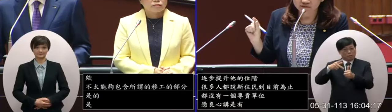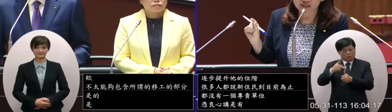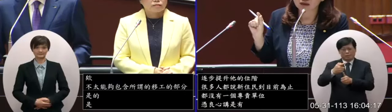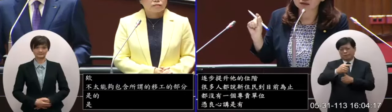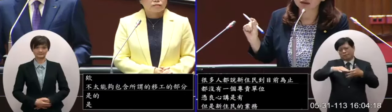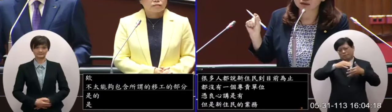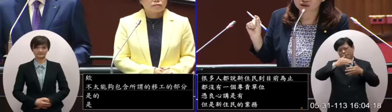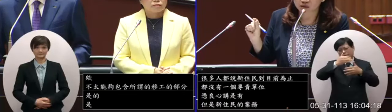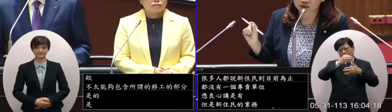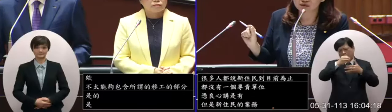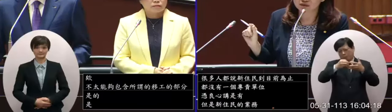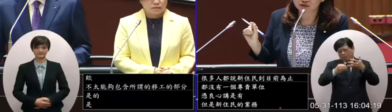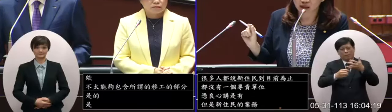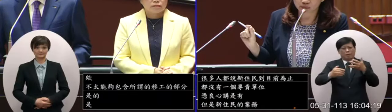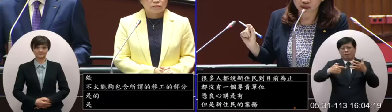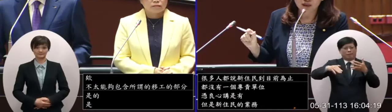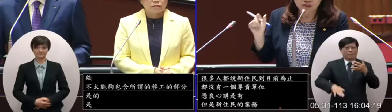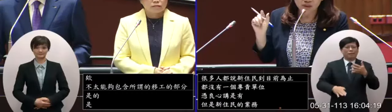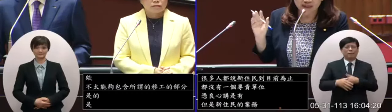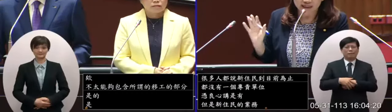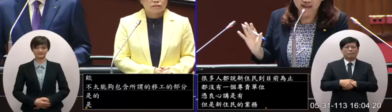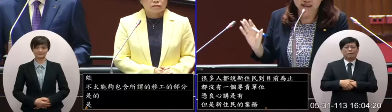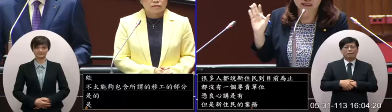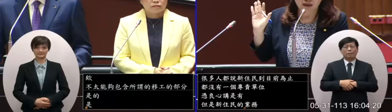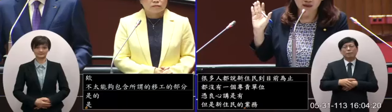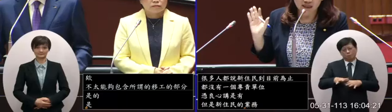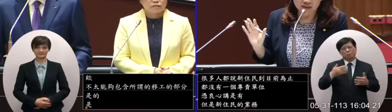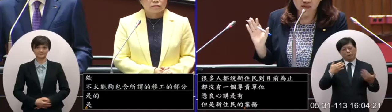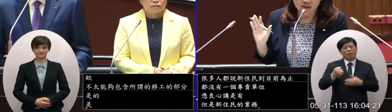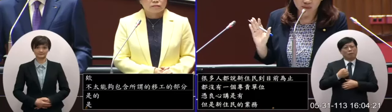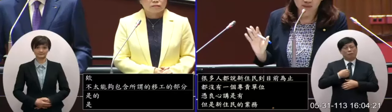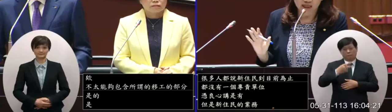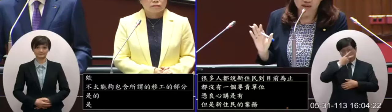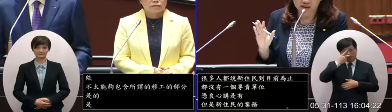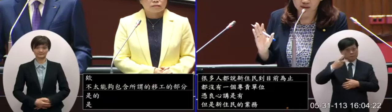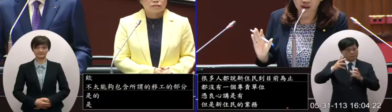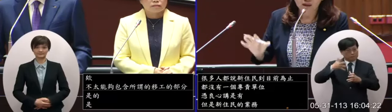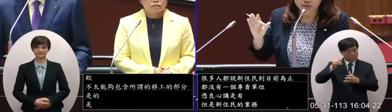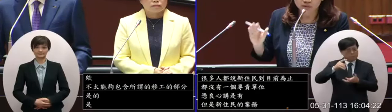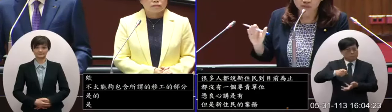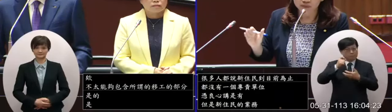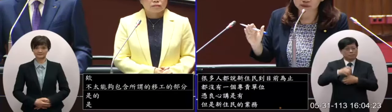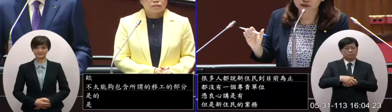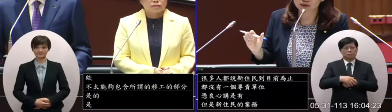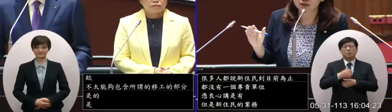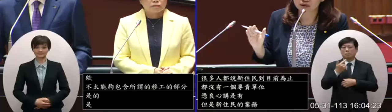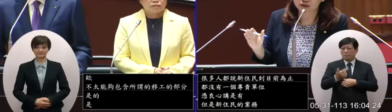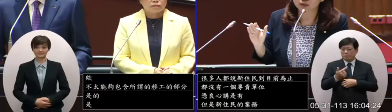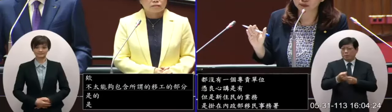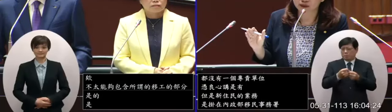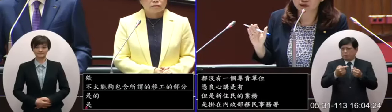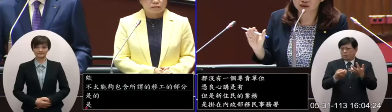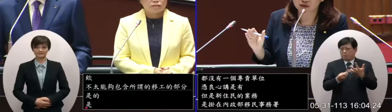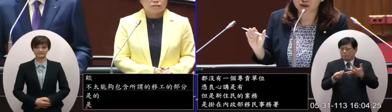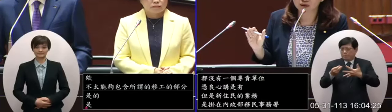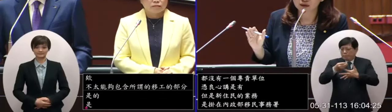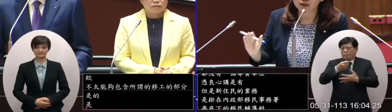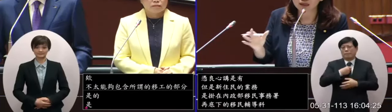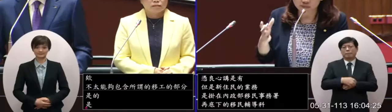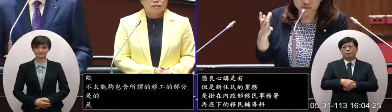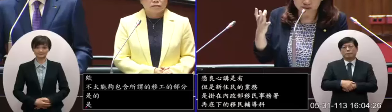非常非常低的一个专责单位。所以我可以理解赖清德总统他有提到逐步提升其位